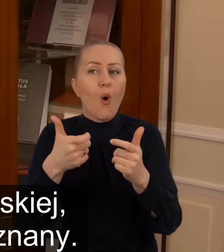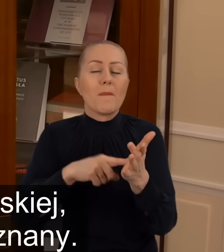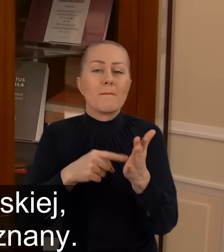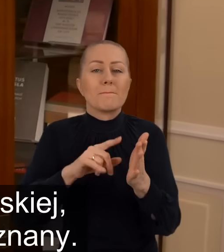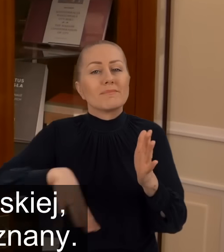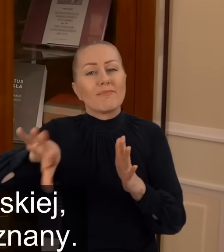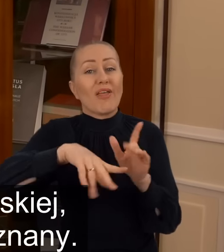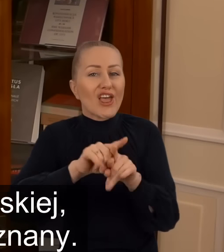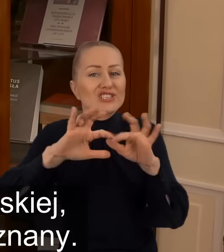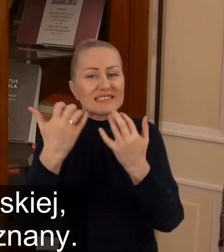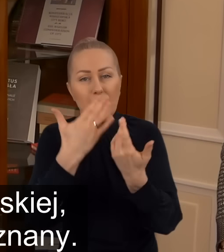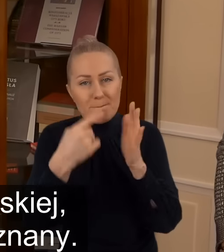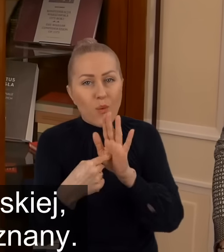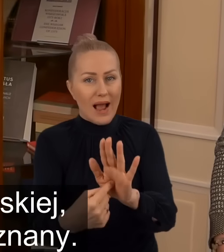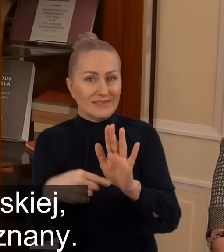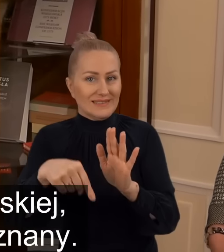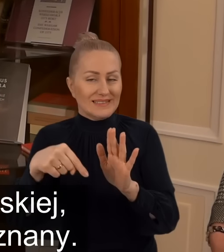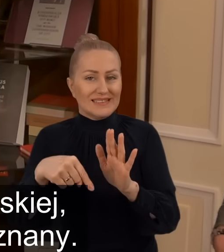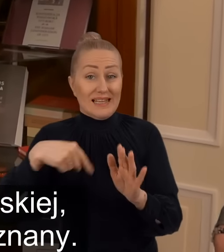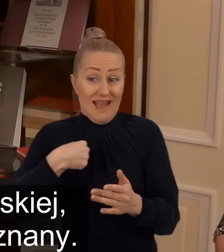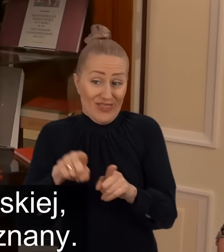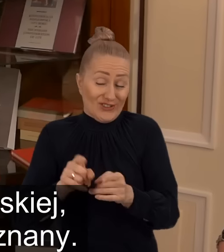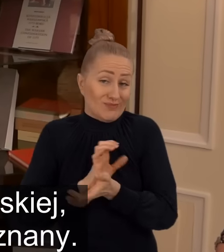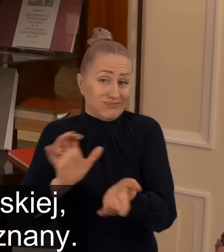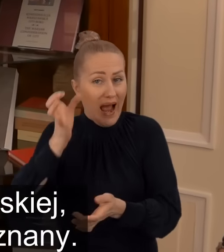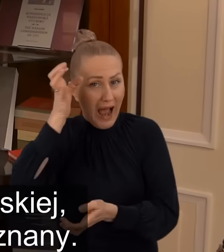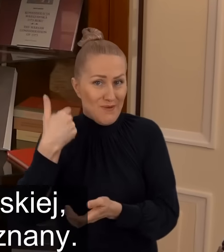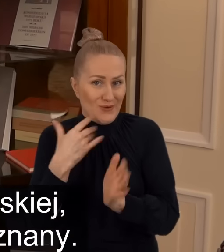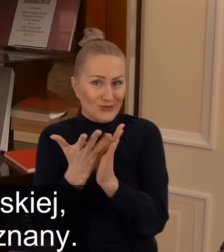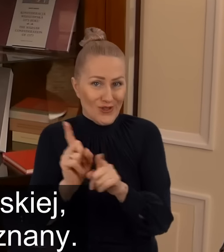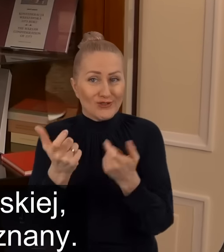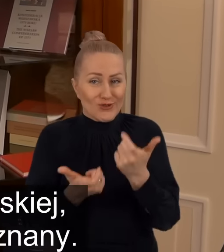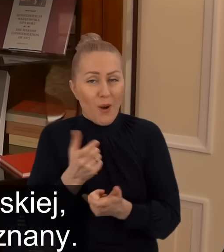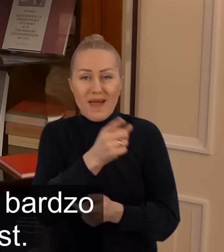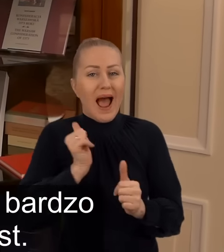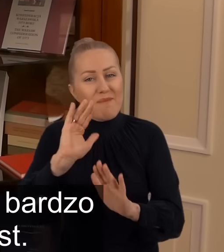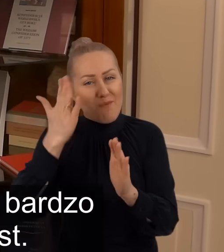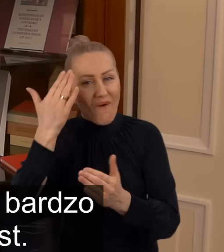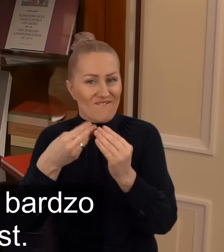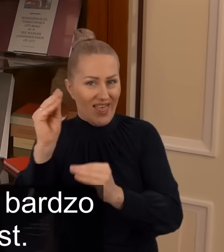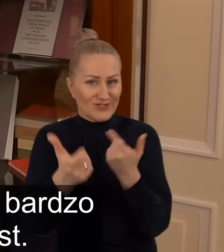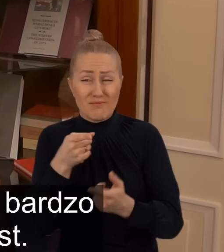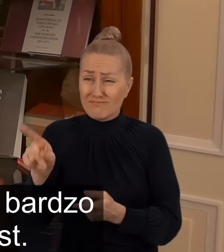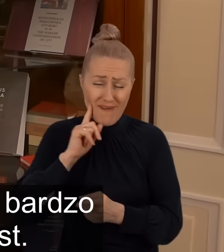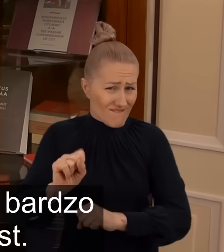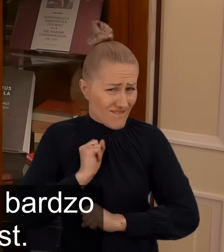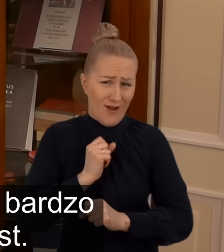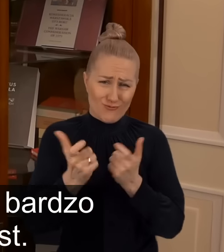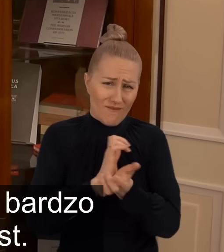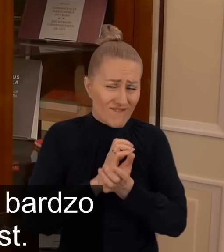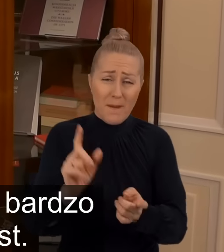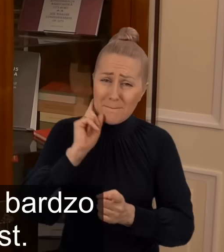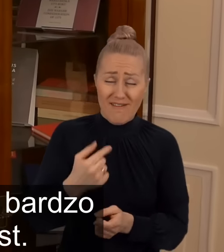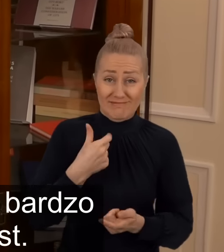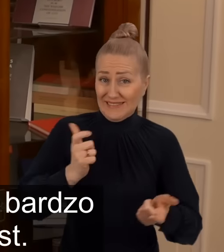i Sejm również od tej strony, mi bliskiej, jako autorowi książek zaczął być znany. Oni naprawdę wydają fajne rzeczy i bardzo się cieszę,